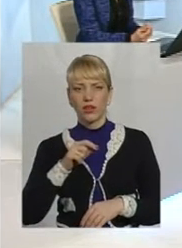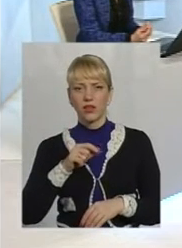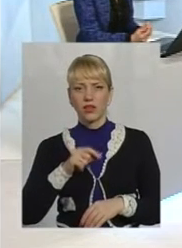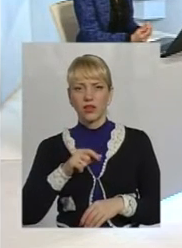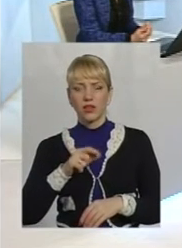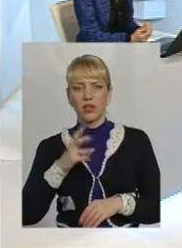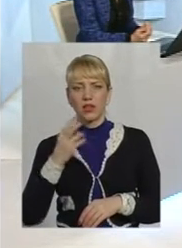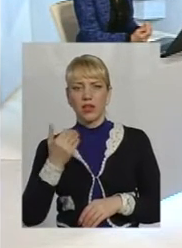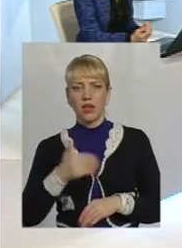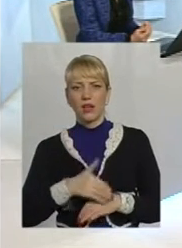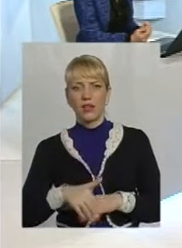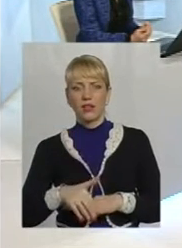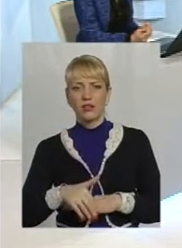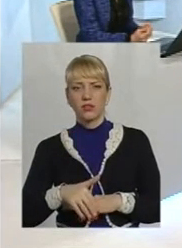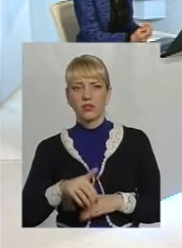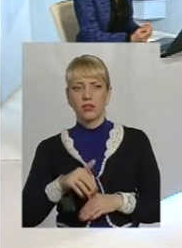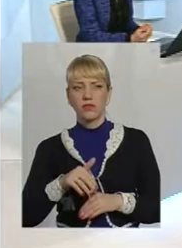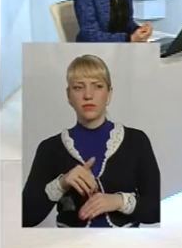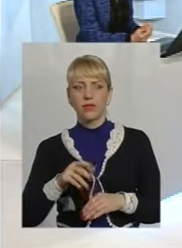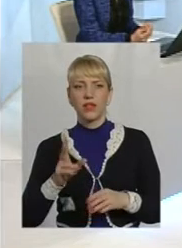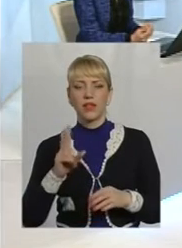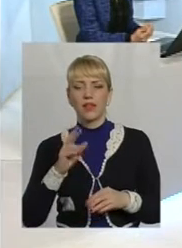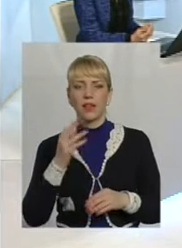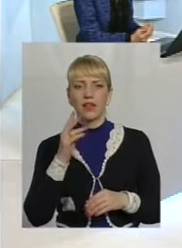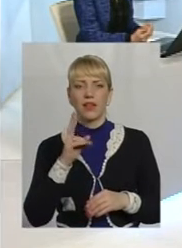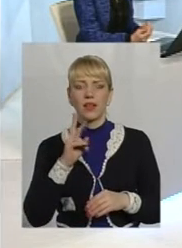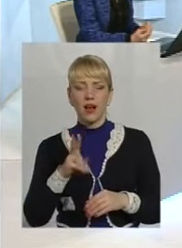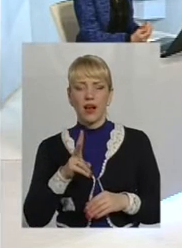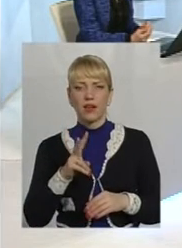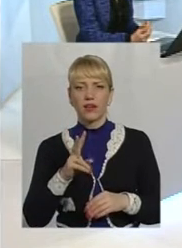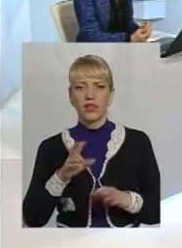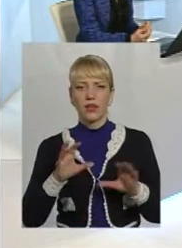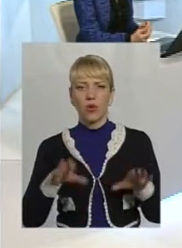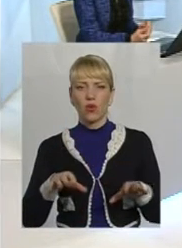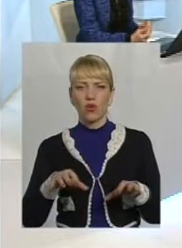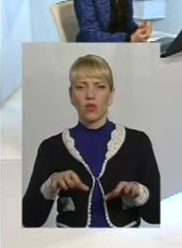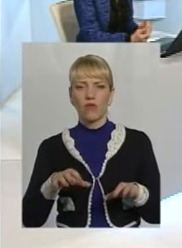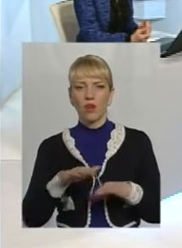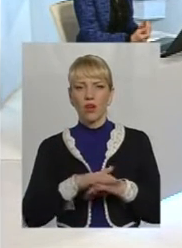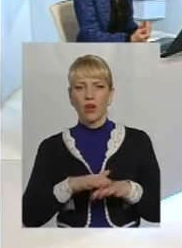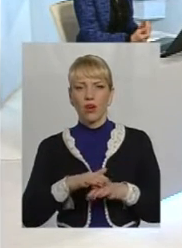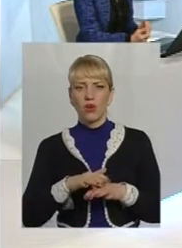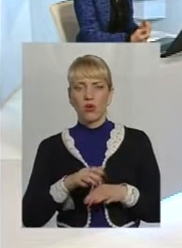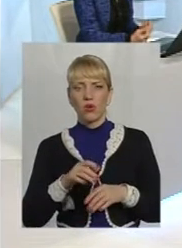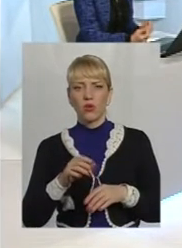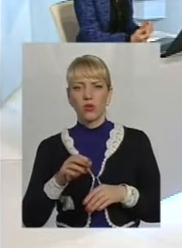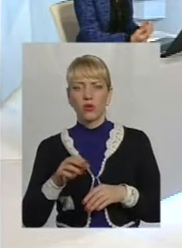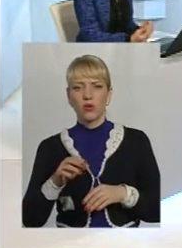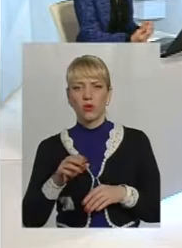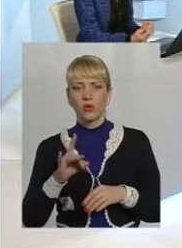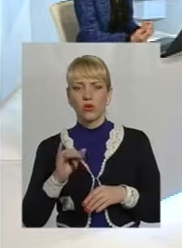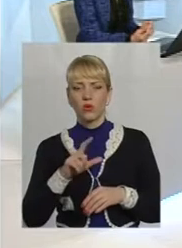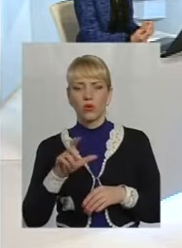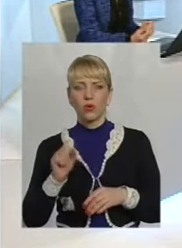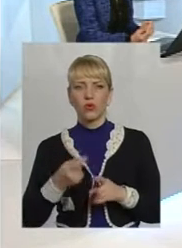Брача, як співголову Народного руху, що будь театром, без театру, ну, так.